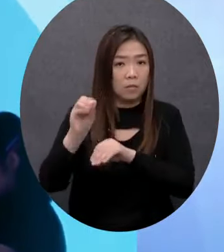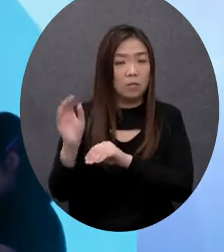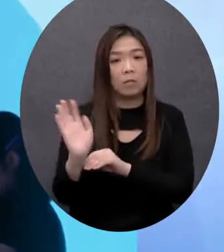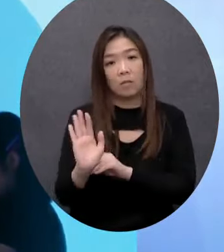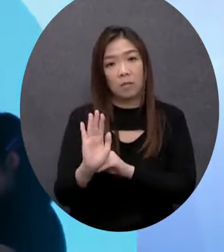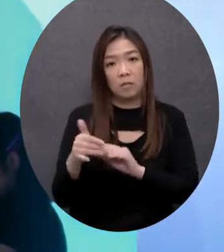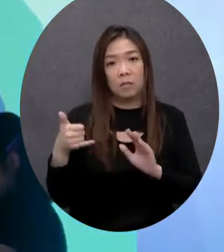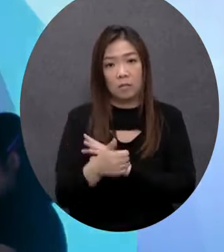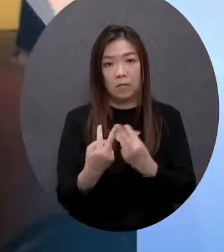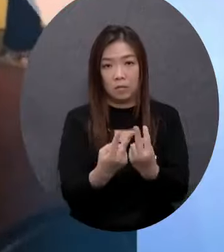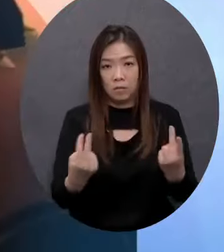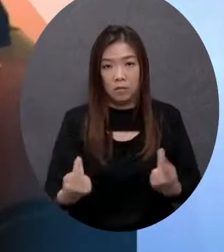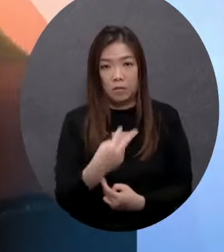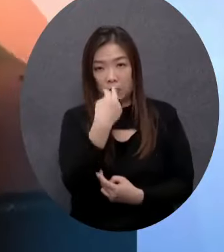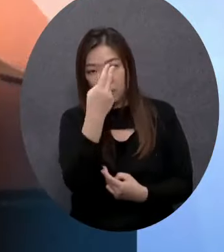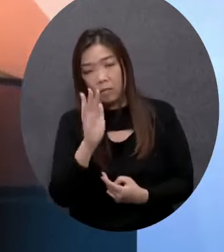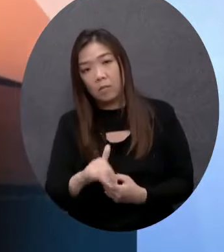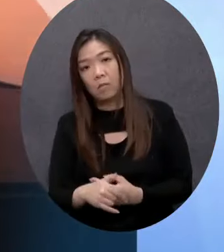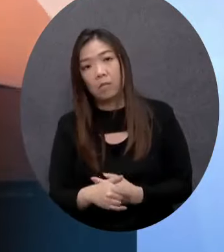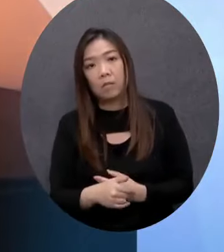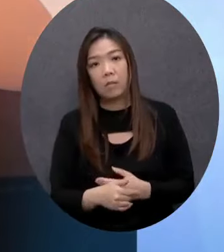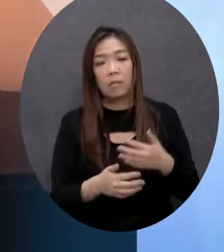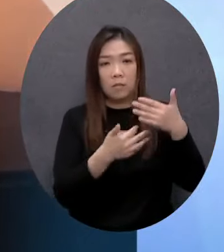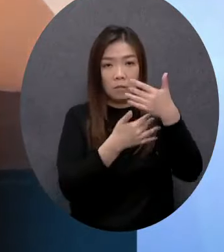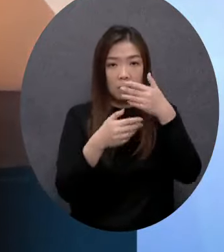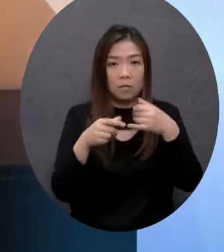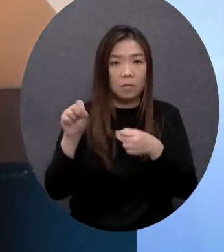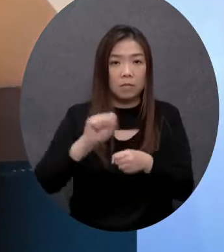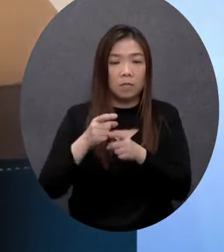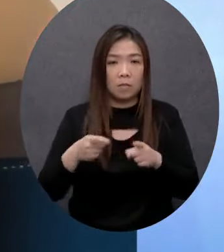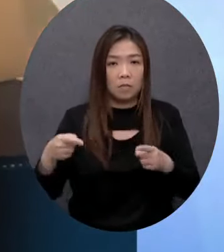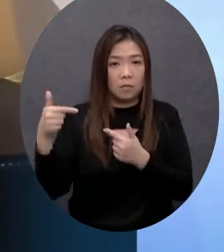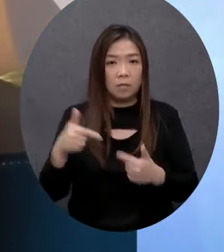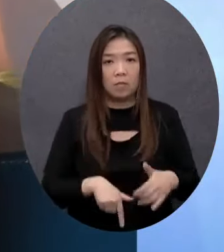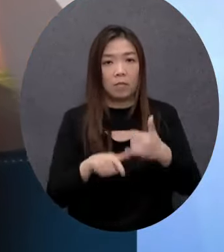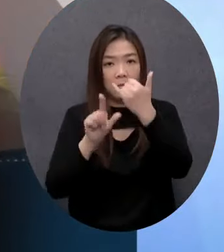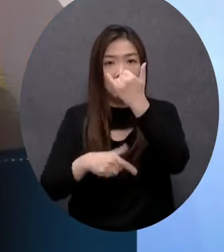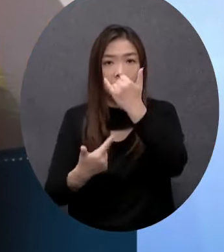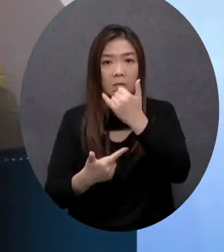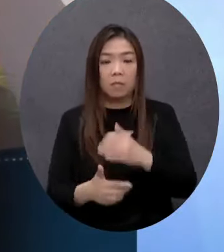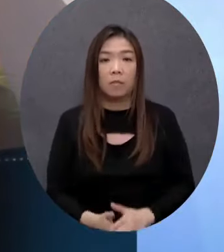以入草地参观，展期亦都会延长去到下个月8号。